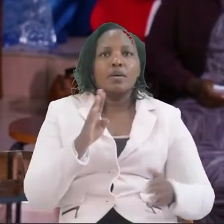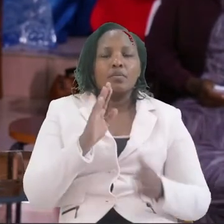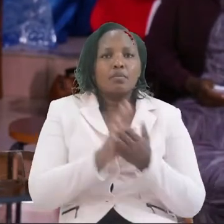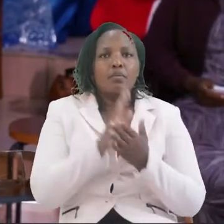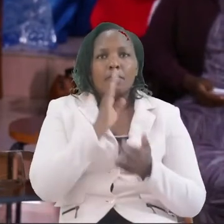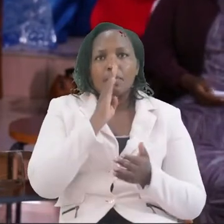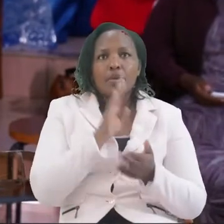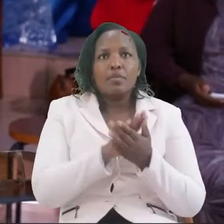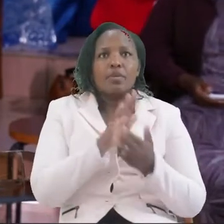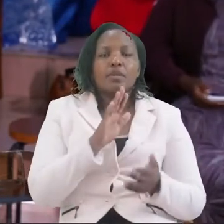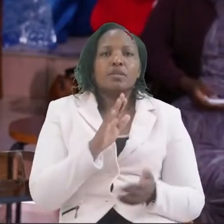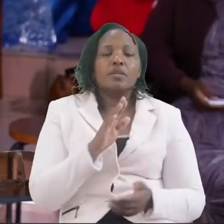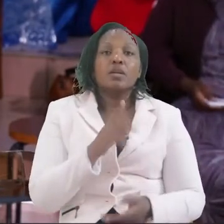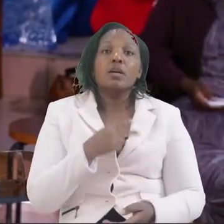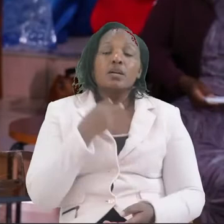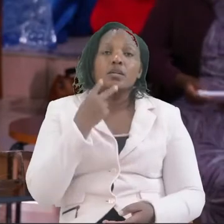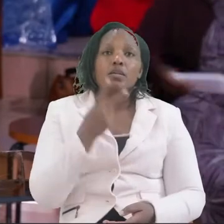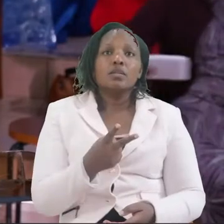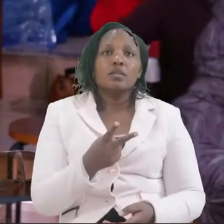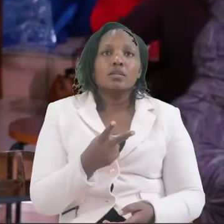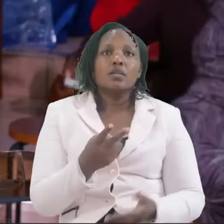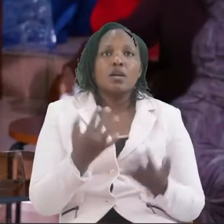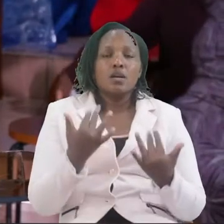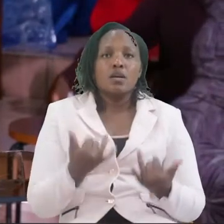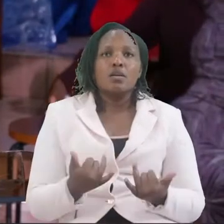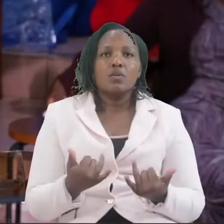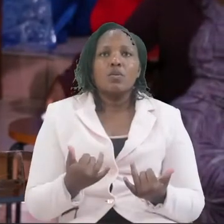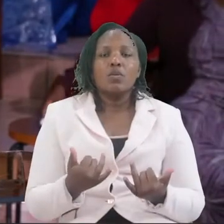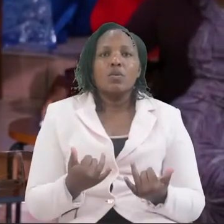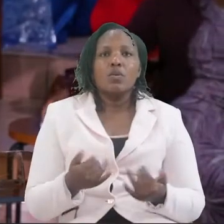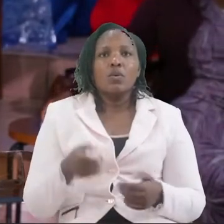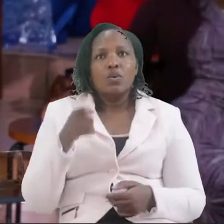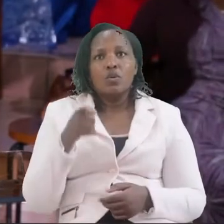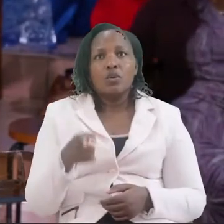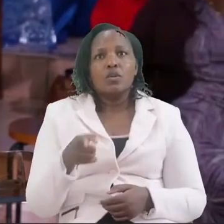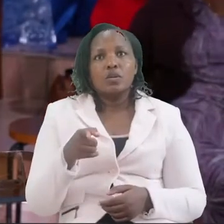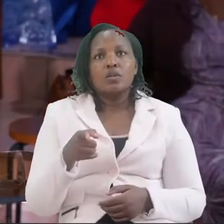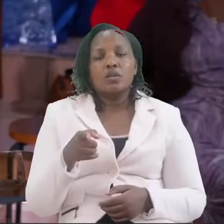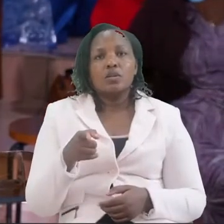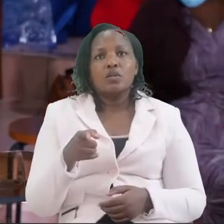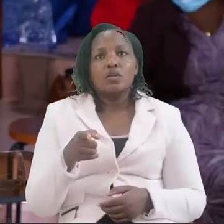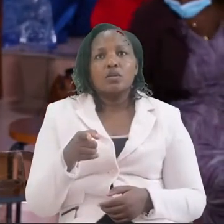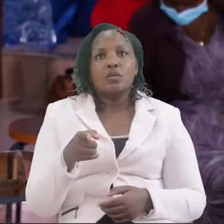zitatukuzwa zote. 12. Tazama, hawa